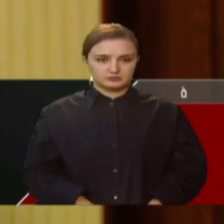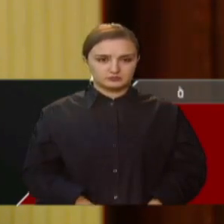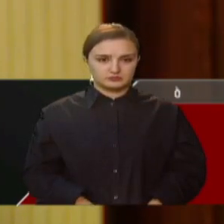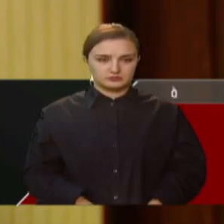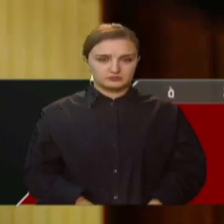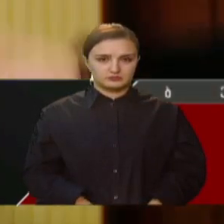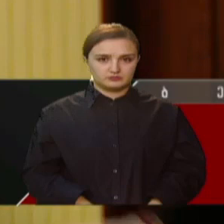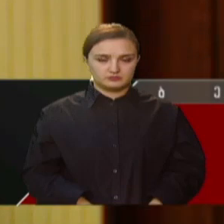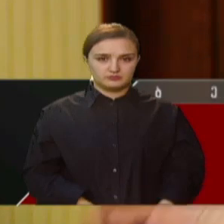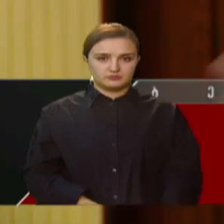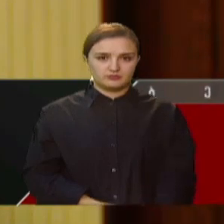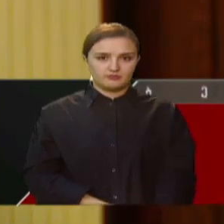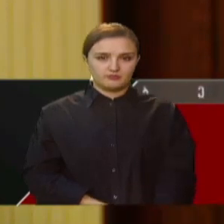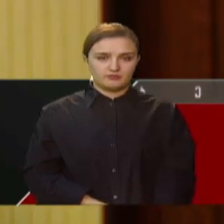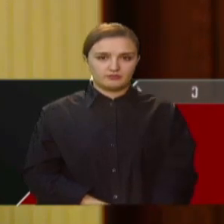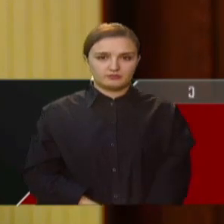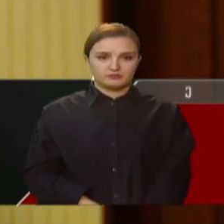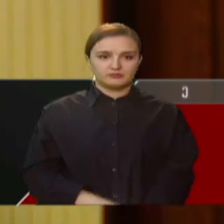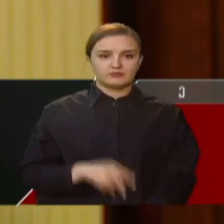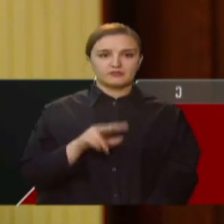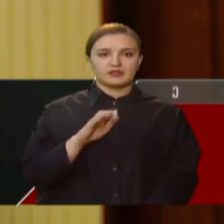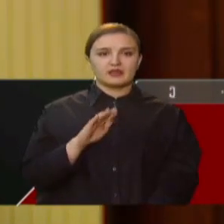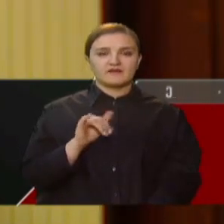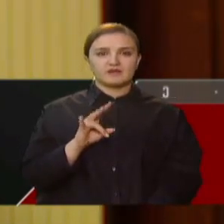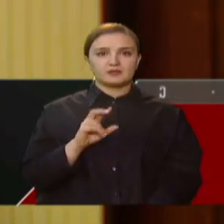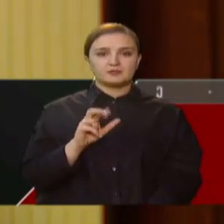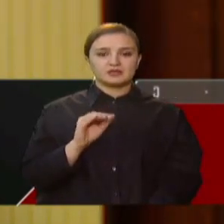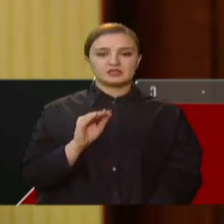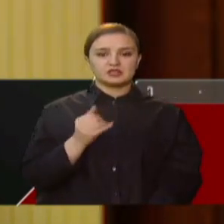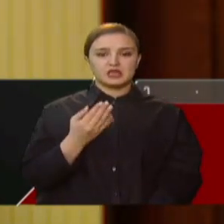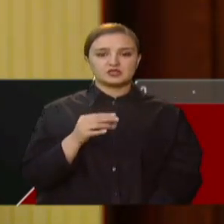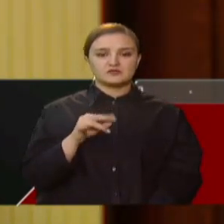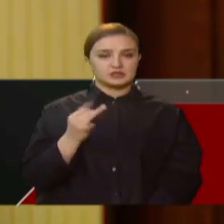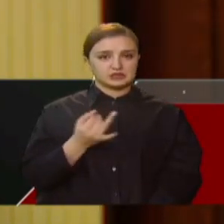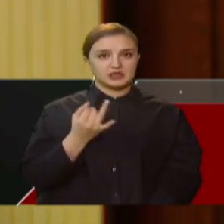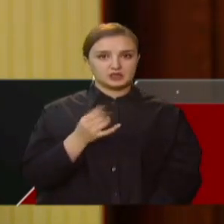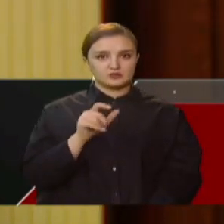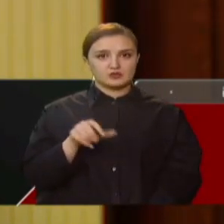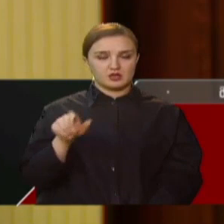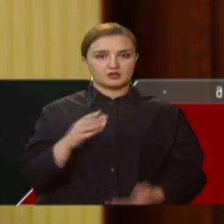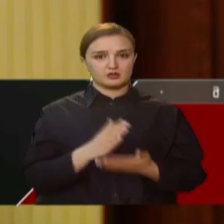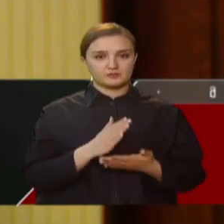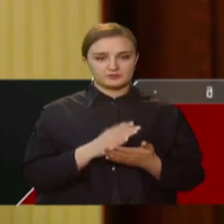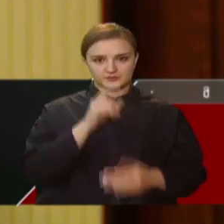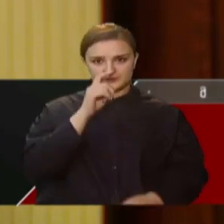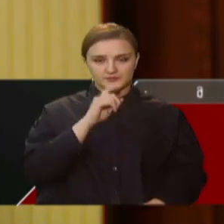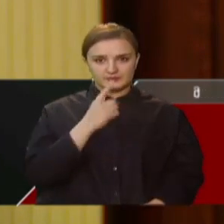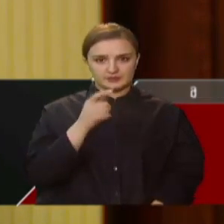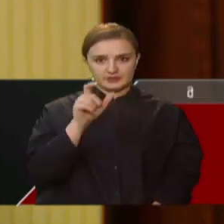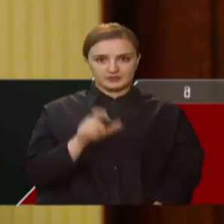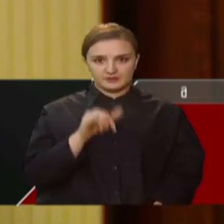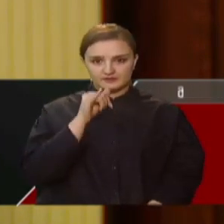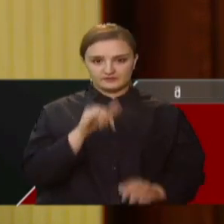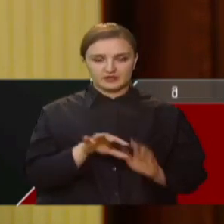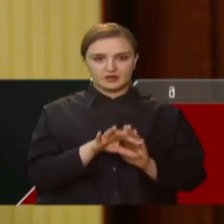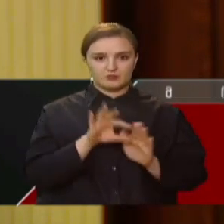თაობიდან. Თავად ლევან ბეჟაშვილი ძალიან საინტერესო ხალხი არსებობს მათ გარშემო და ვერ გავიგე ერთი ადამიანი ვერ